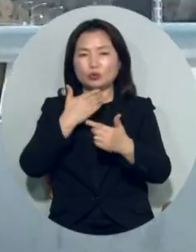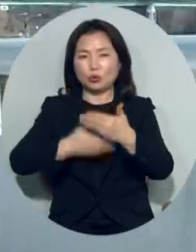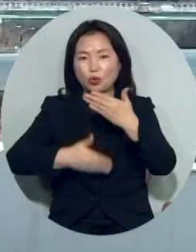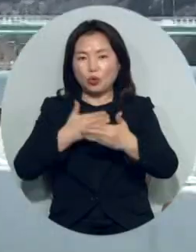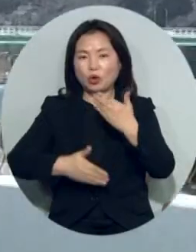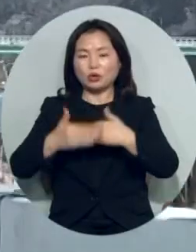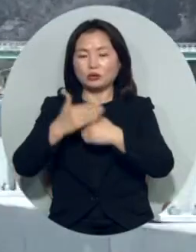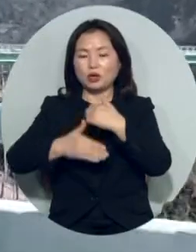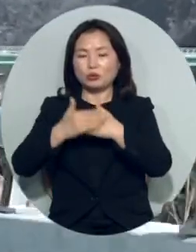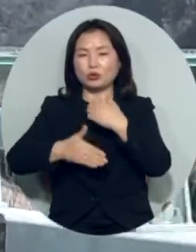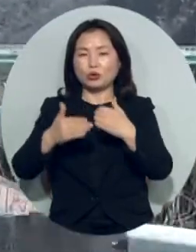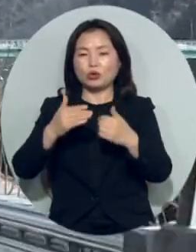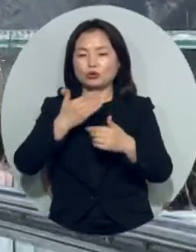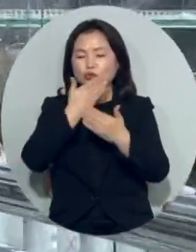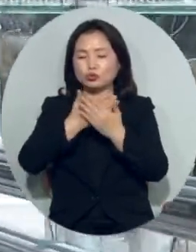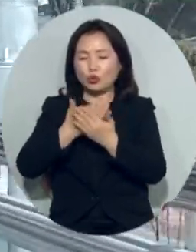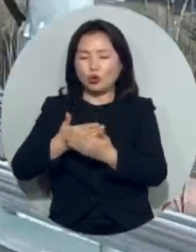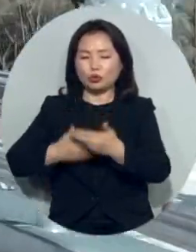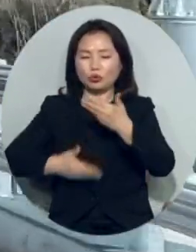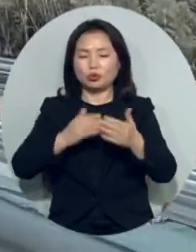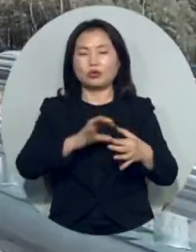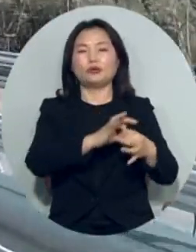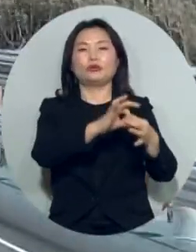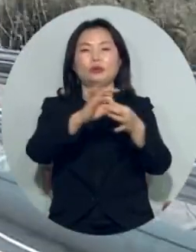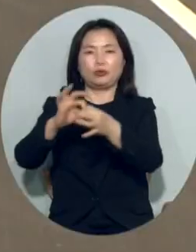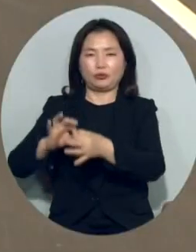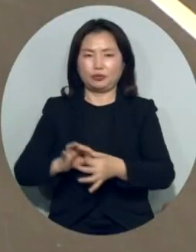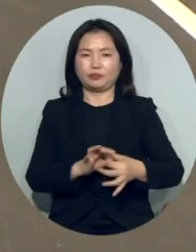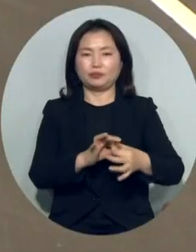부산고속도로, 대구를 지나는 주요 국도와 연결됩니다.